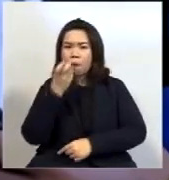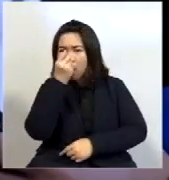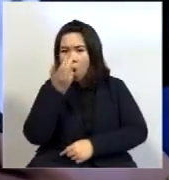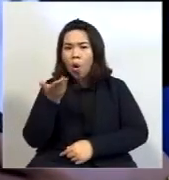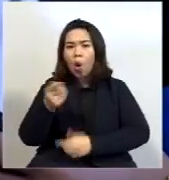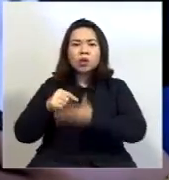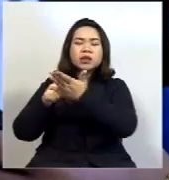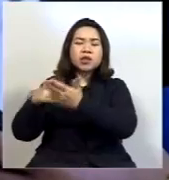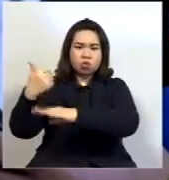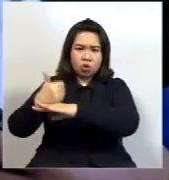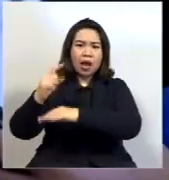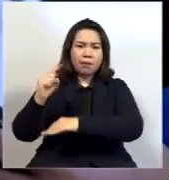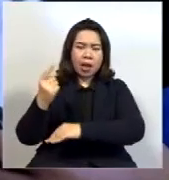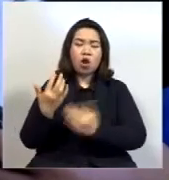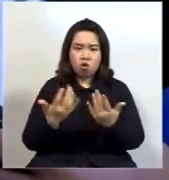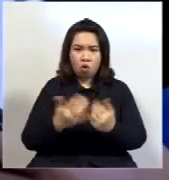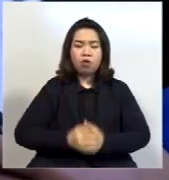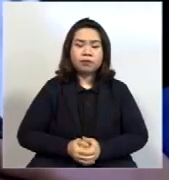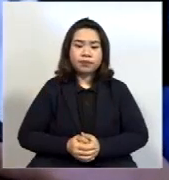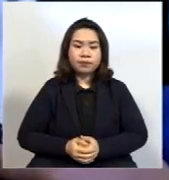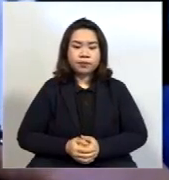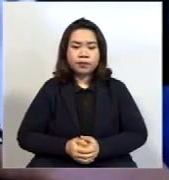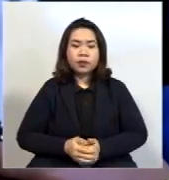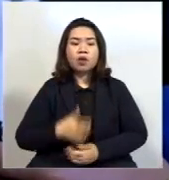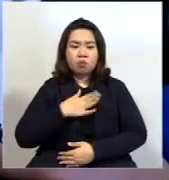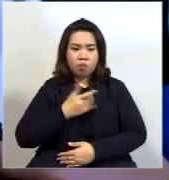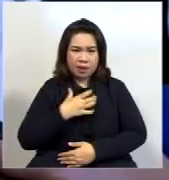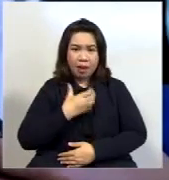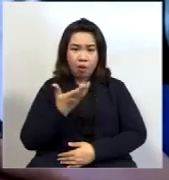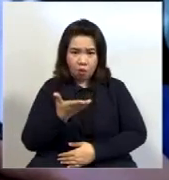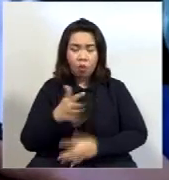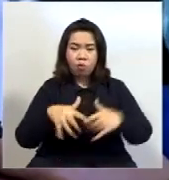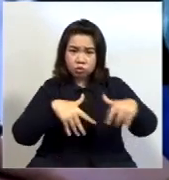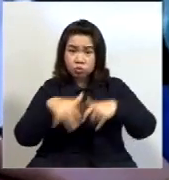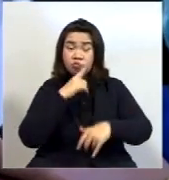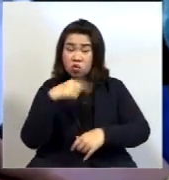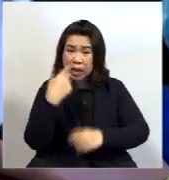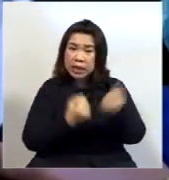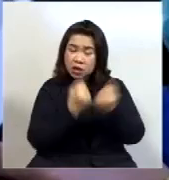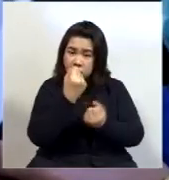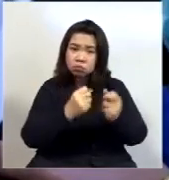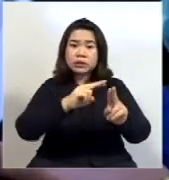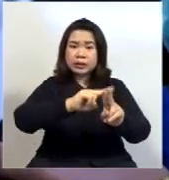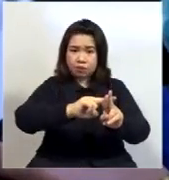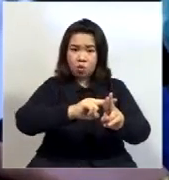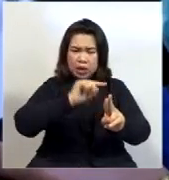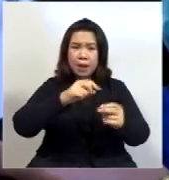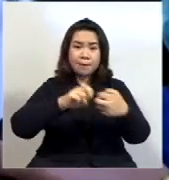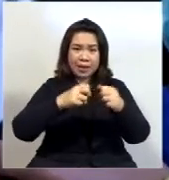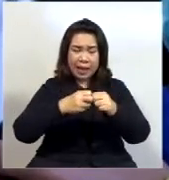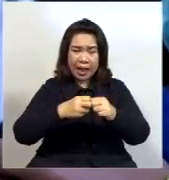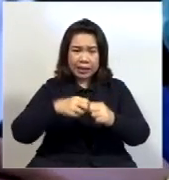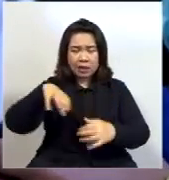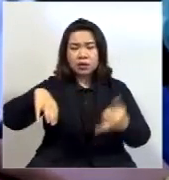ยกับผู้บริหารดูนะครับฉะนั้นเนี่ยผมอยากให้พี่น้องประชาชนที่ใช้ รถยนต์ยี่ห้อนี้ที่ประสบปัญหาก็มาร้